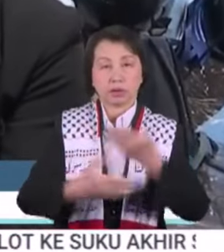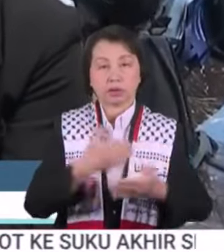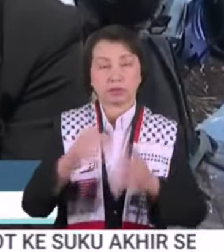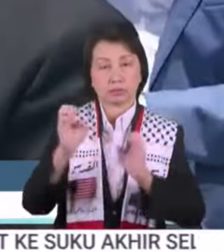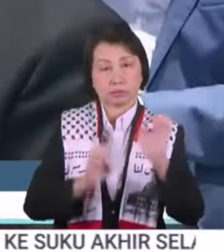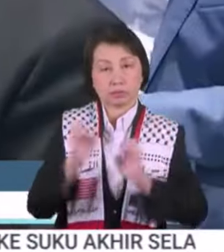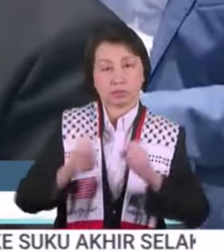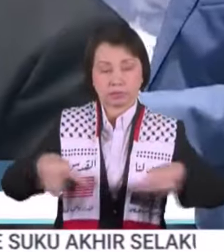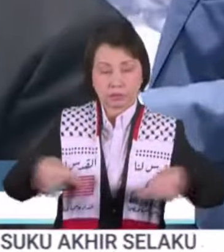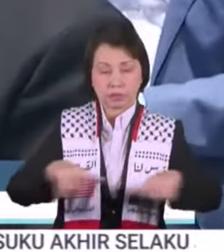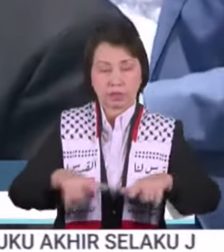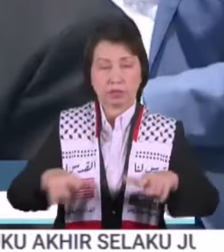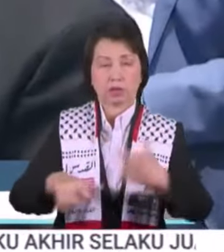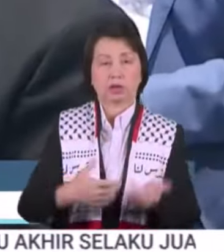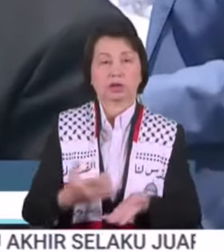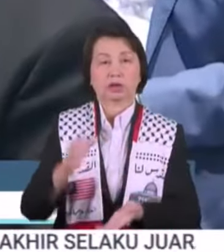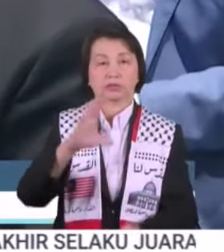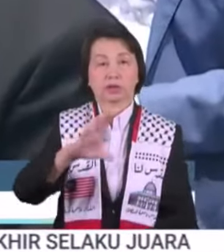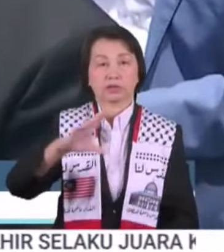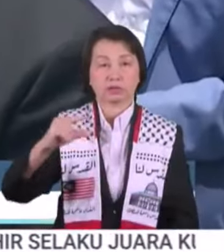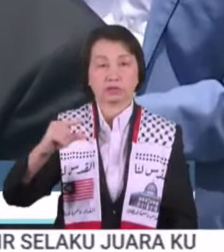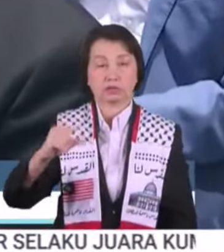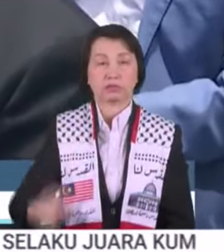proses penilaian pelaksanaan rangkaian itu.